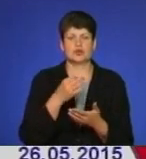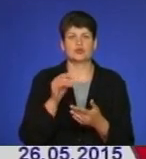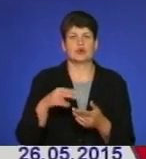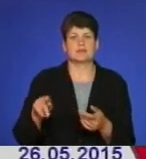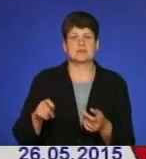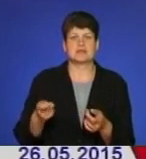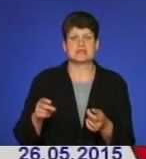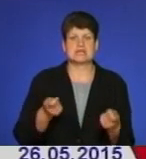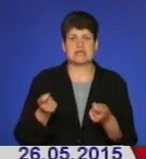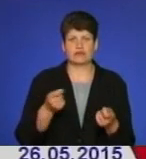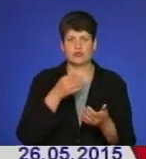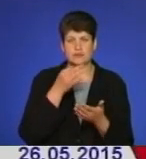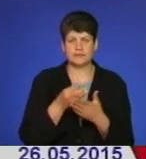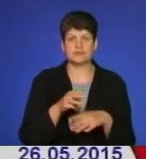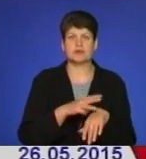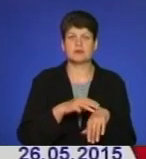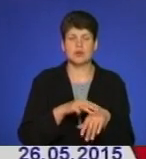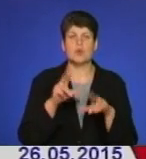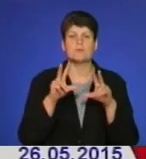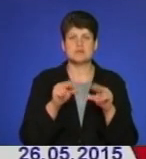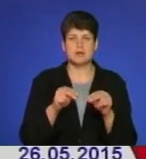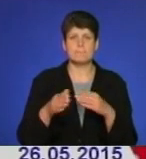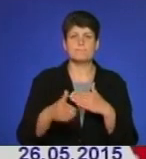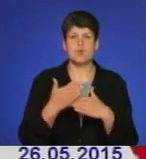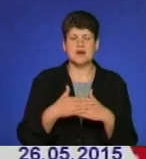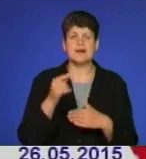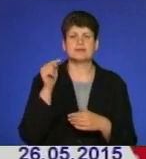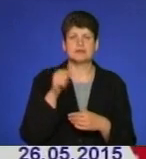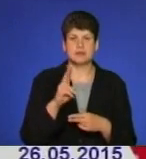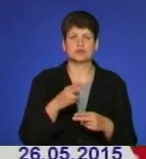адміністративної відповідальності. Правоохоронці обіцяють покарати і тих, хто